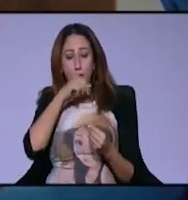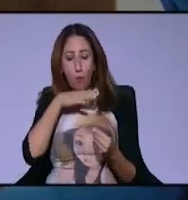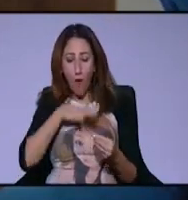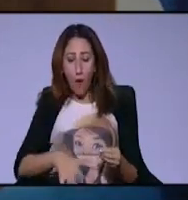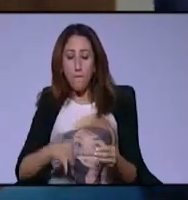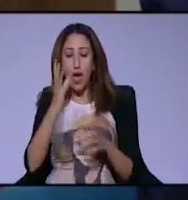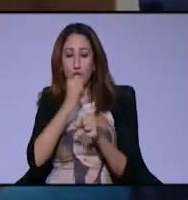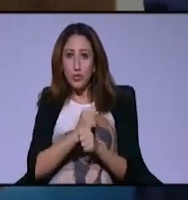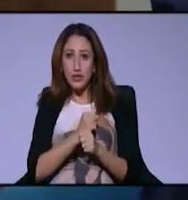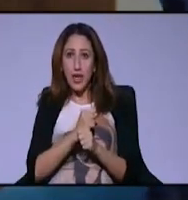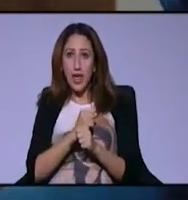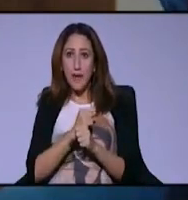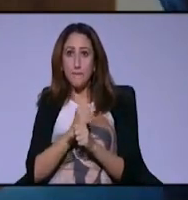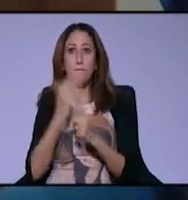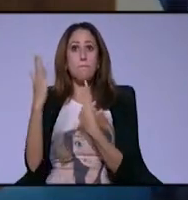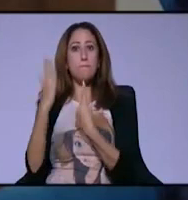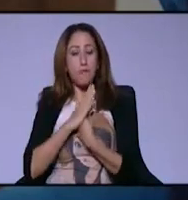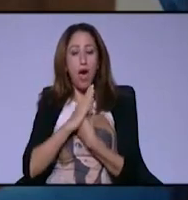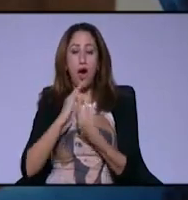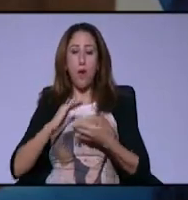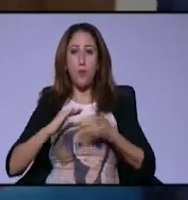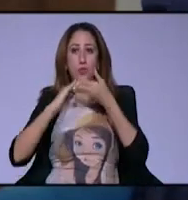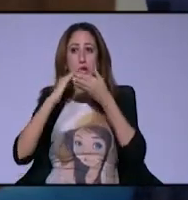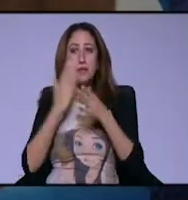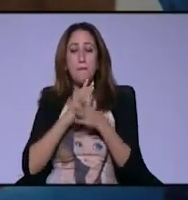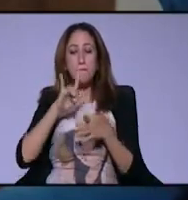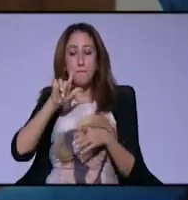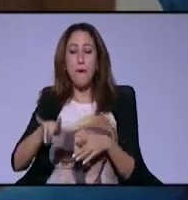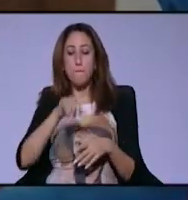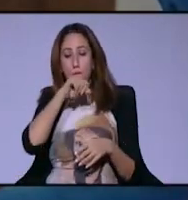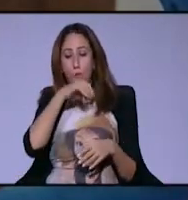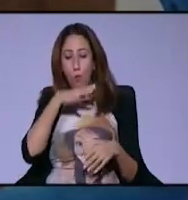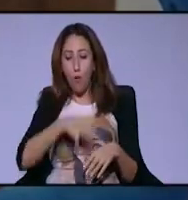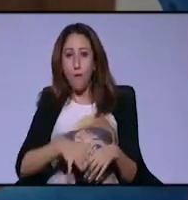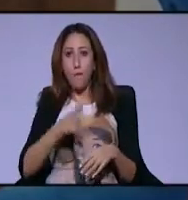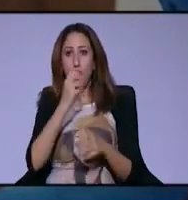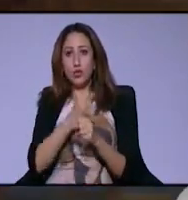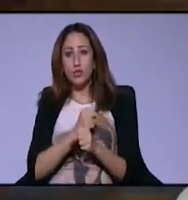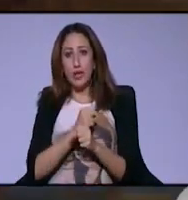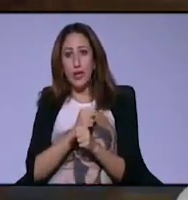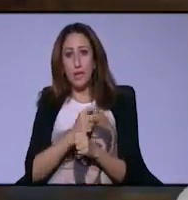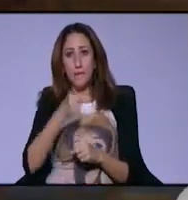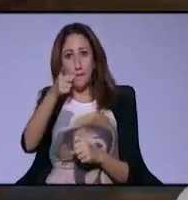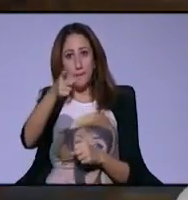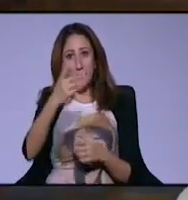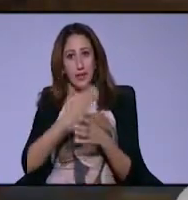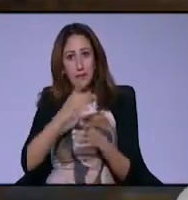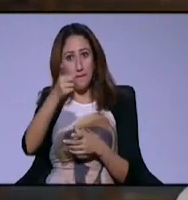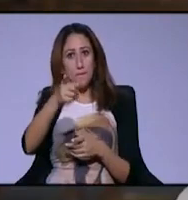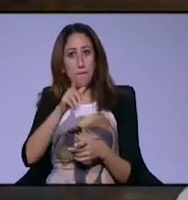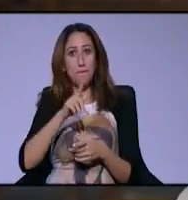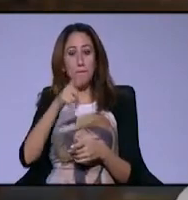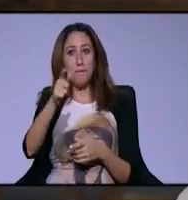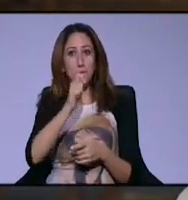عليه وسلم بيساندوا وبيدعموا، ربنا يجعله بيدعموا زي ما حضرتك بتدعم الفيلم بأنك